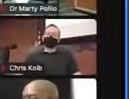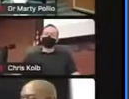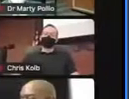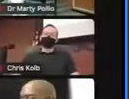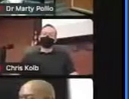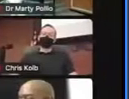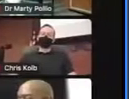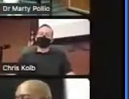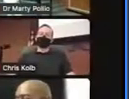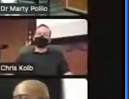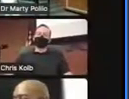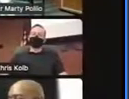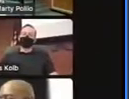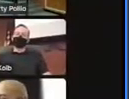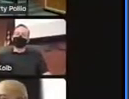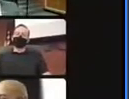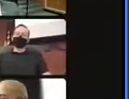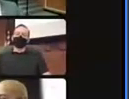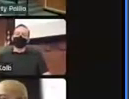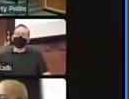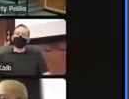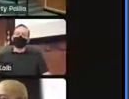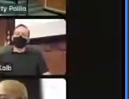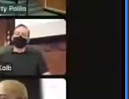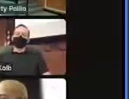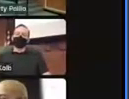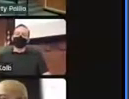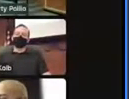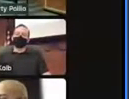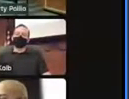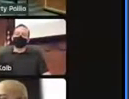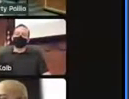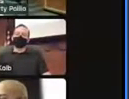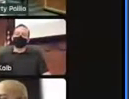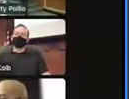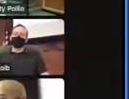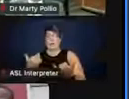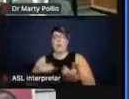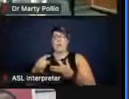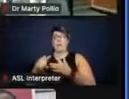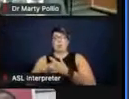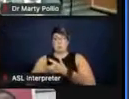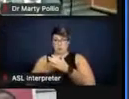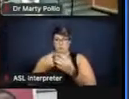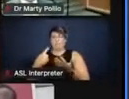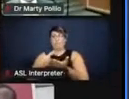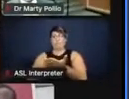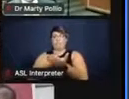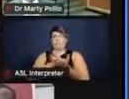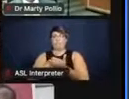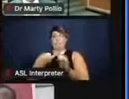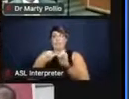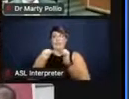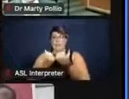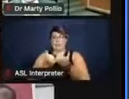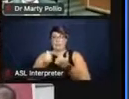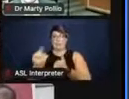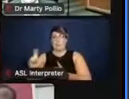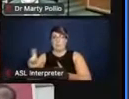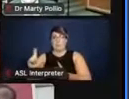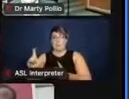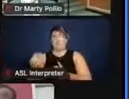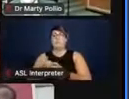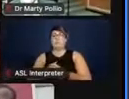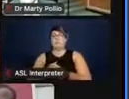Na tutaangalia jinsi ambavyo kazi hii imeendelea na jinsi inavyohusiana na shule za upili na za